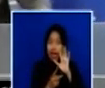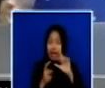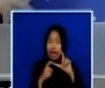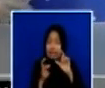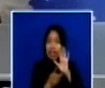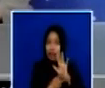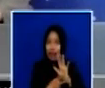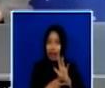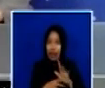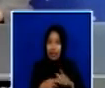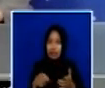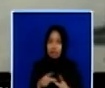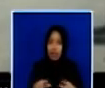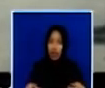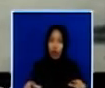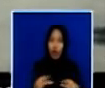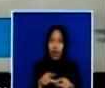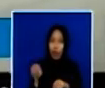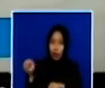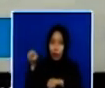lingkungan Pemerintah Kabupaten Tuban